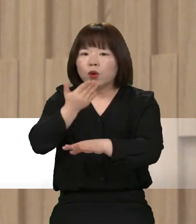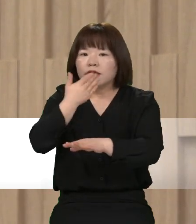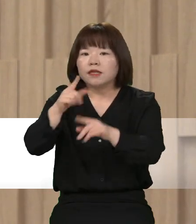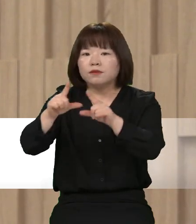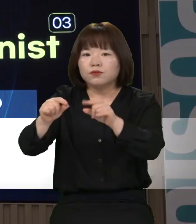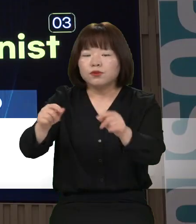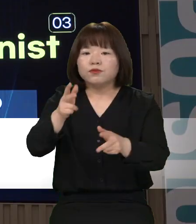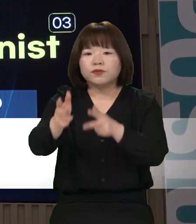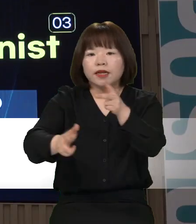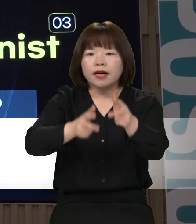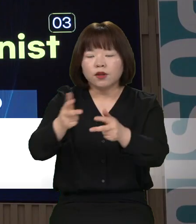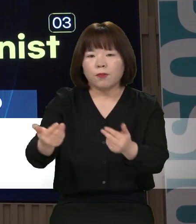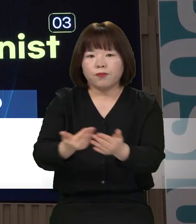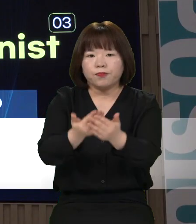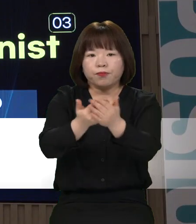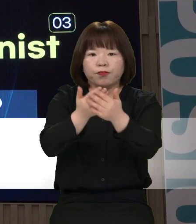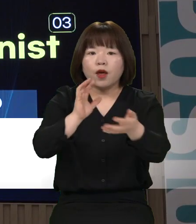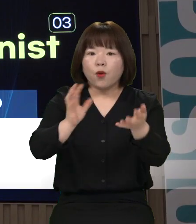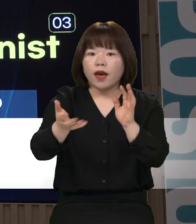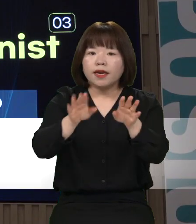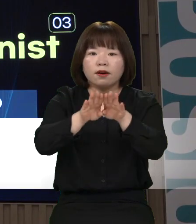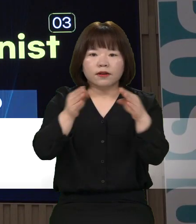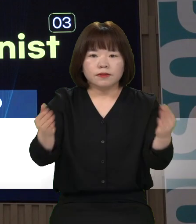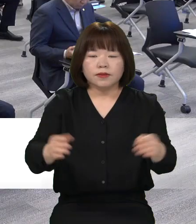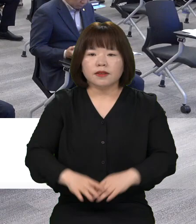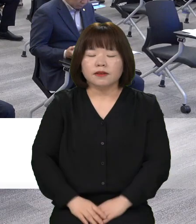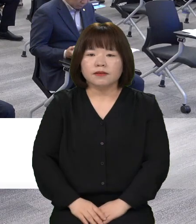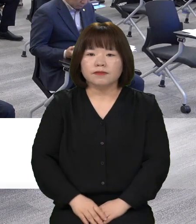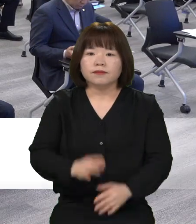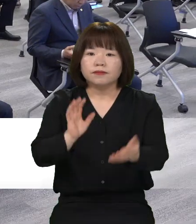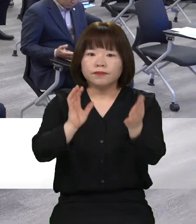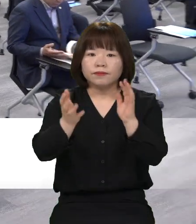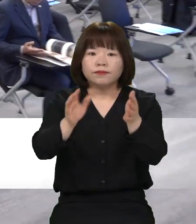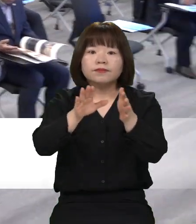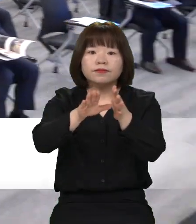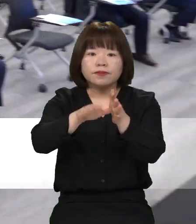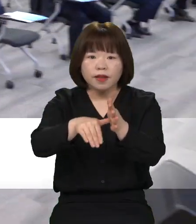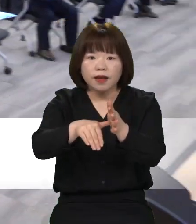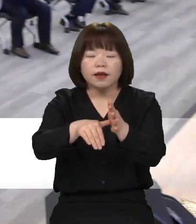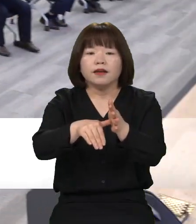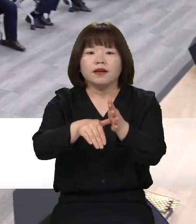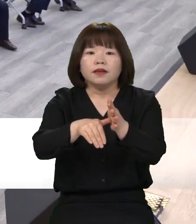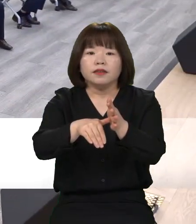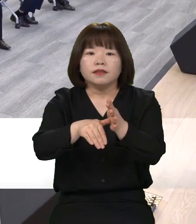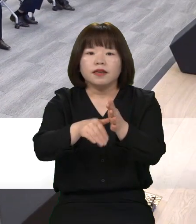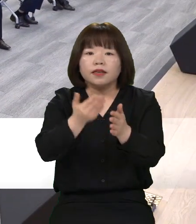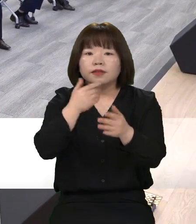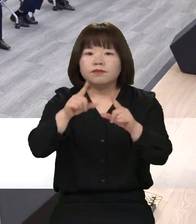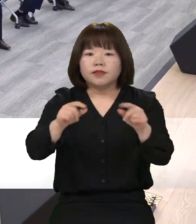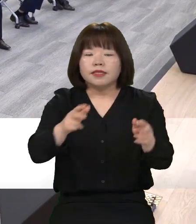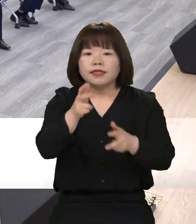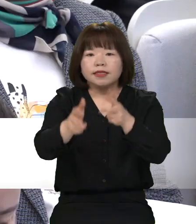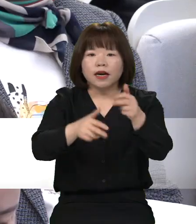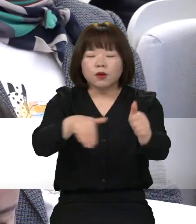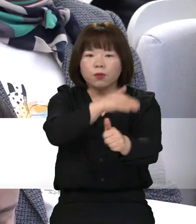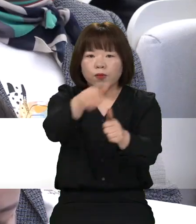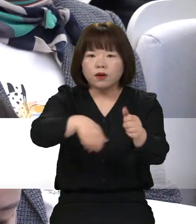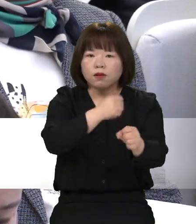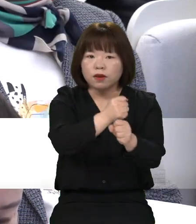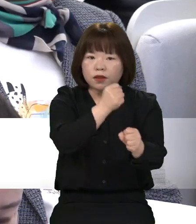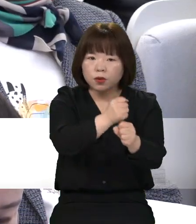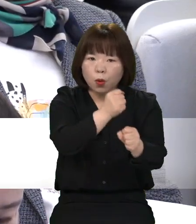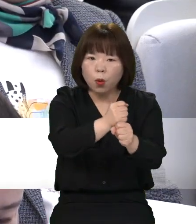농식품 산업의 혁신 성장 심포지엄을 열었습니다 이날 심포지엄에서는 푸드테크 산업 생태계